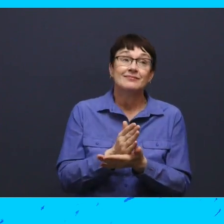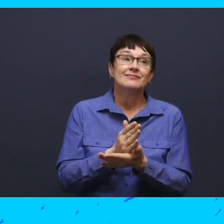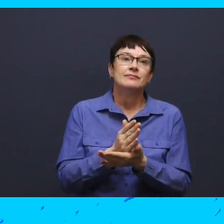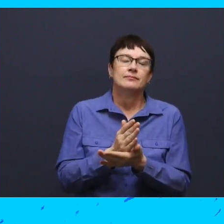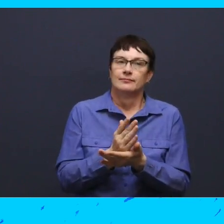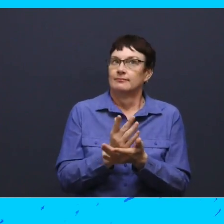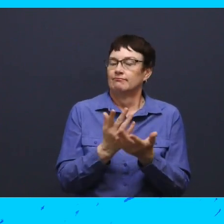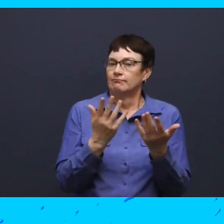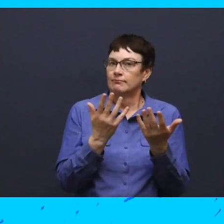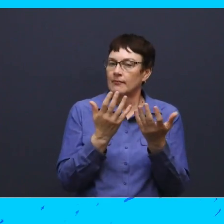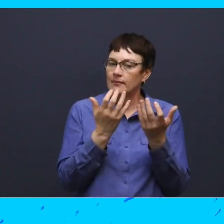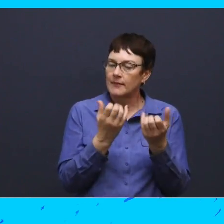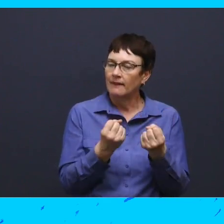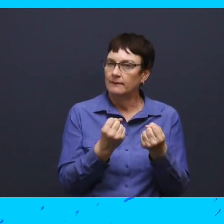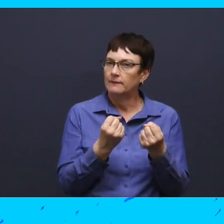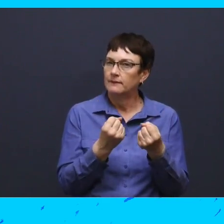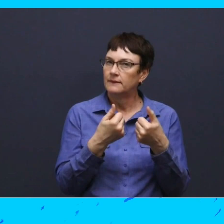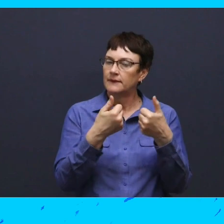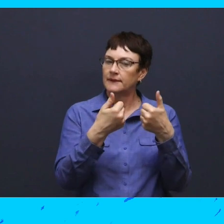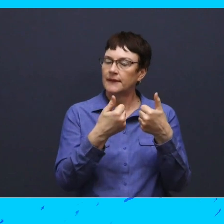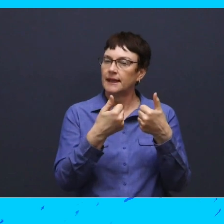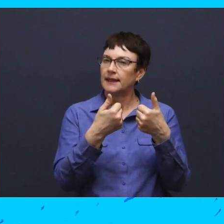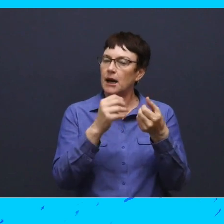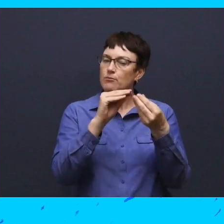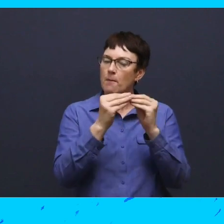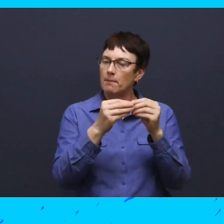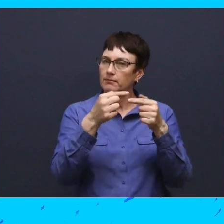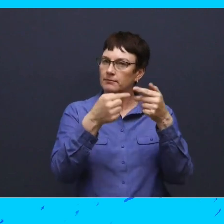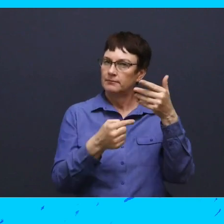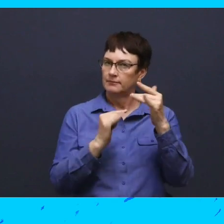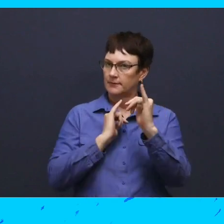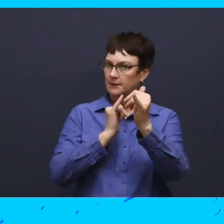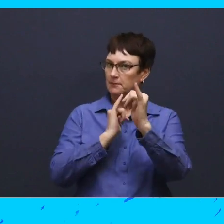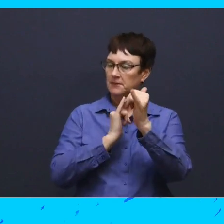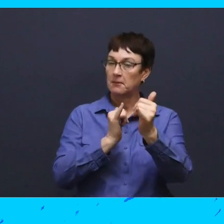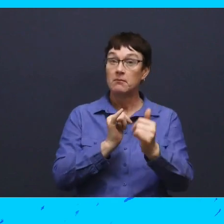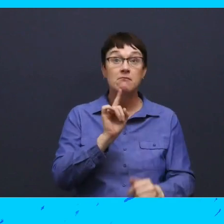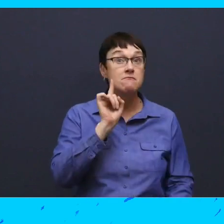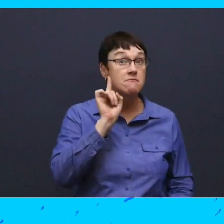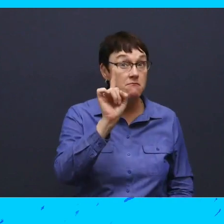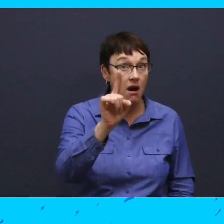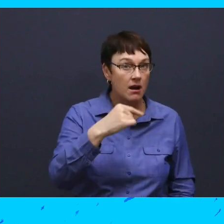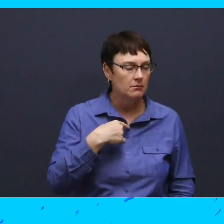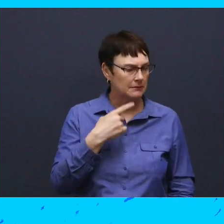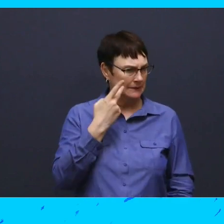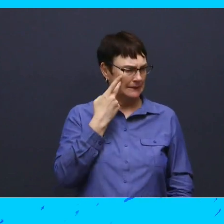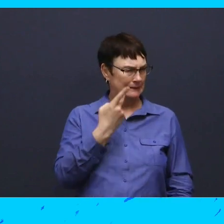mêmes. Mais c'est intéressant que les solutions